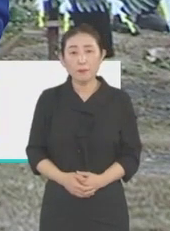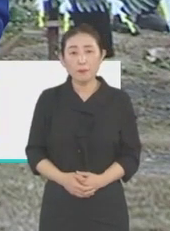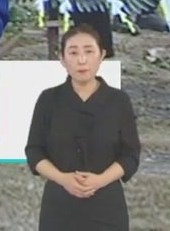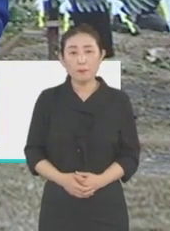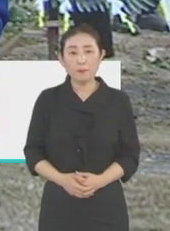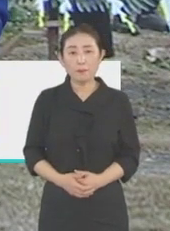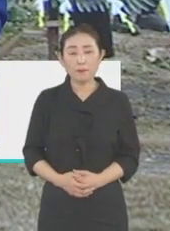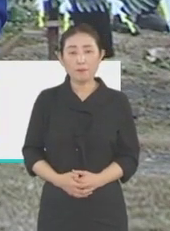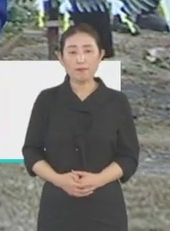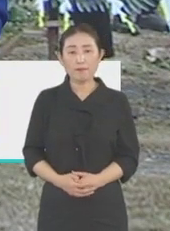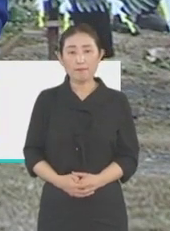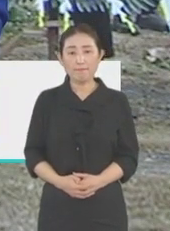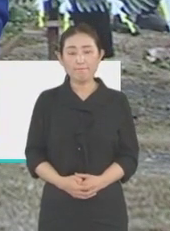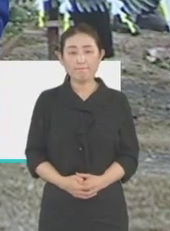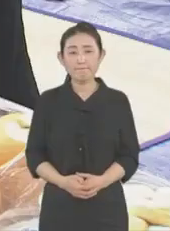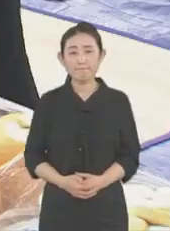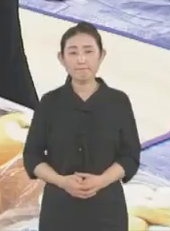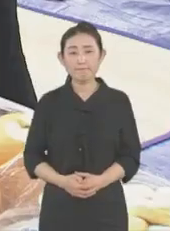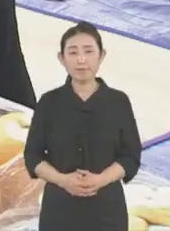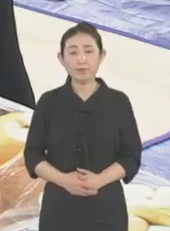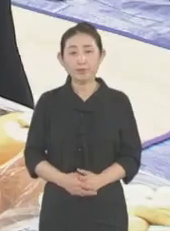김철진 기자입니다.